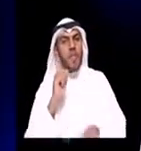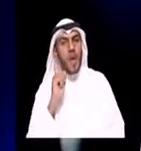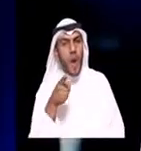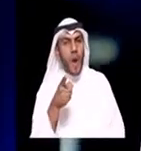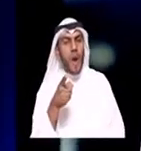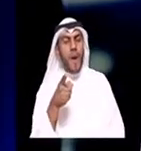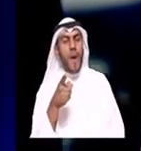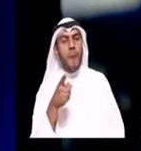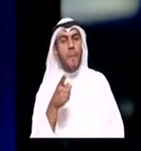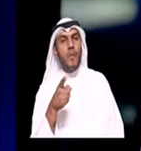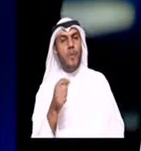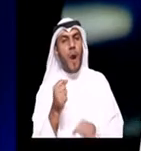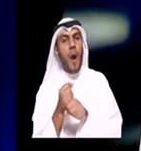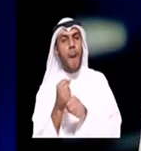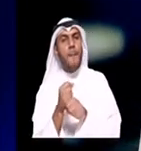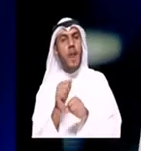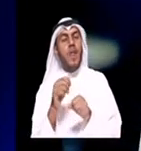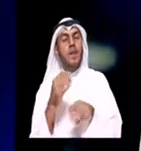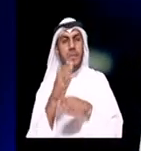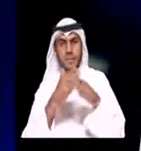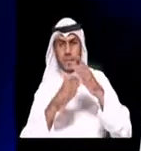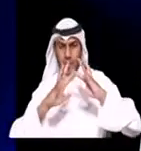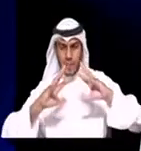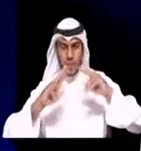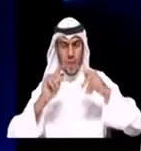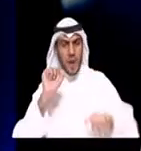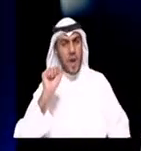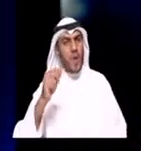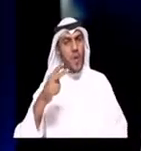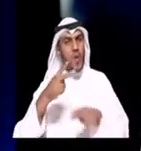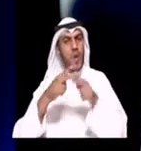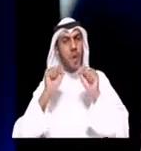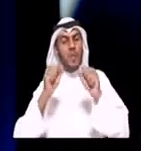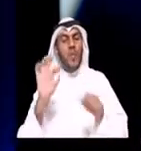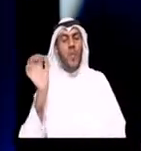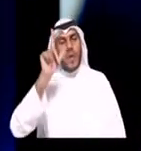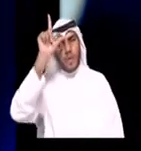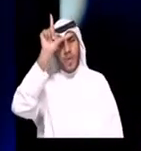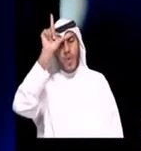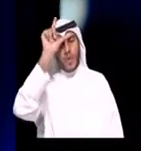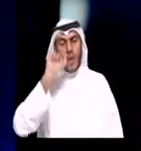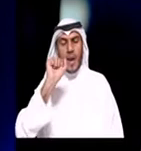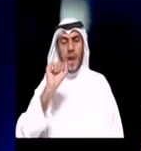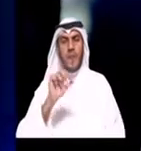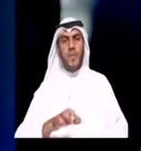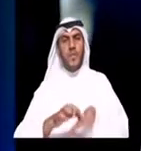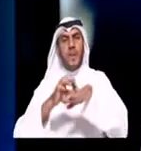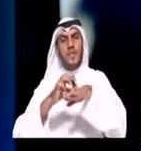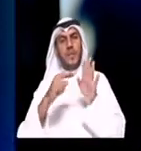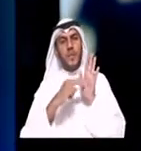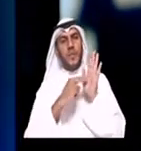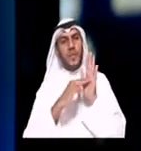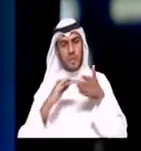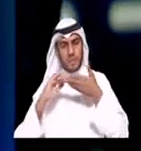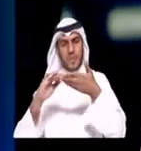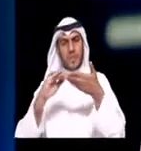حفظه الله ورعاه باقامتها ضمن عده مشاريع كويتيه في مخيمات اللاجئين السوريين احدى ابرز الصروح التي